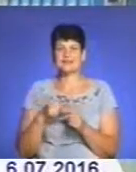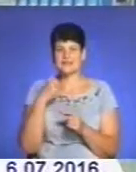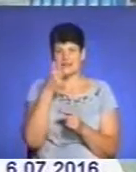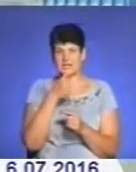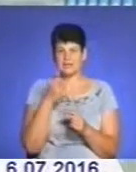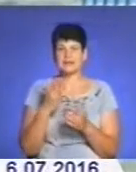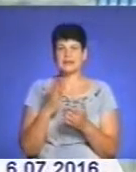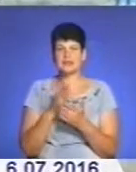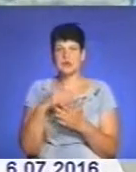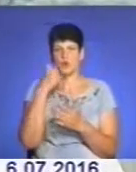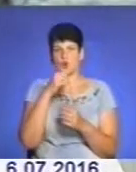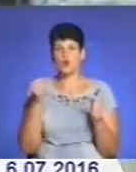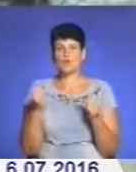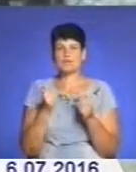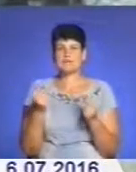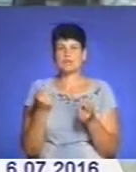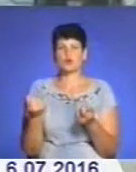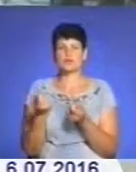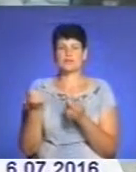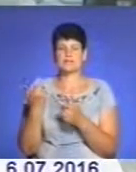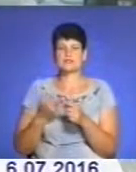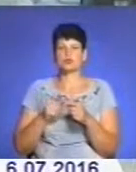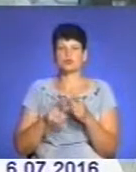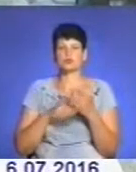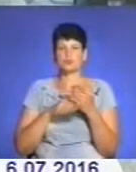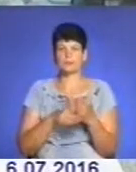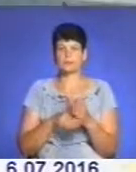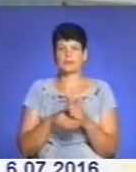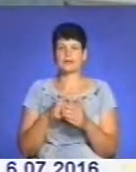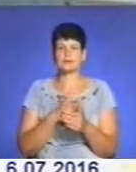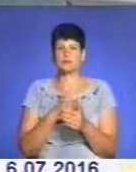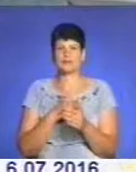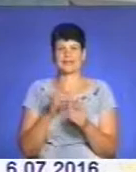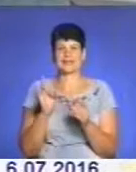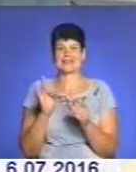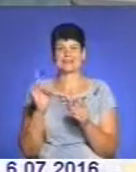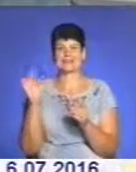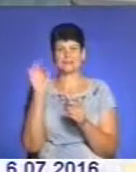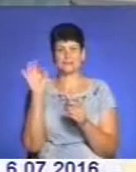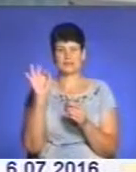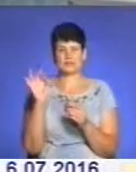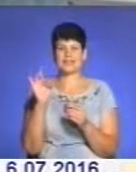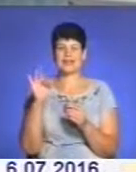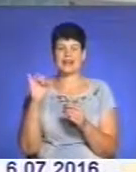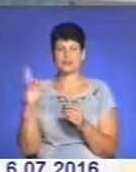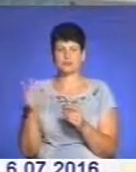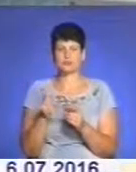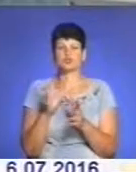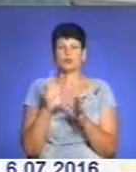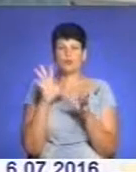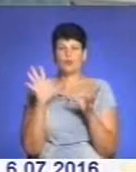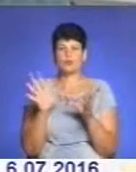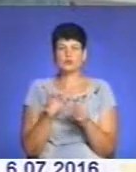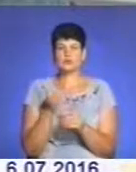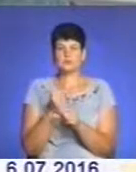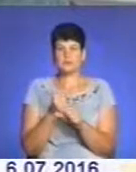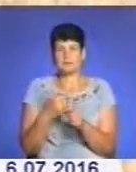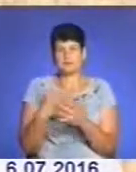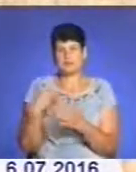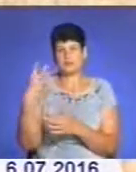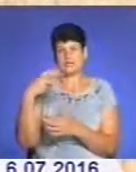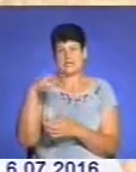озимої пшениці. Цьому посприяв температурний режим і кількість опадів. Щоб розкрити весь потенціал рослин, близько 30%